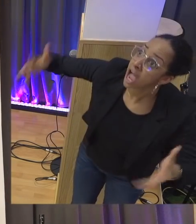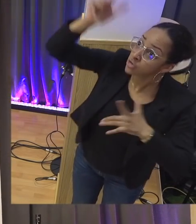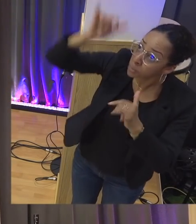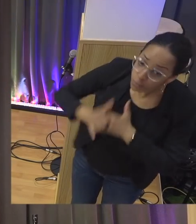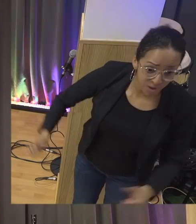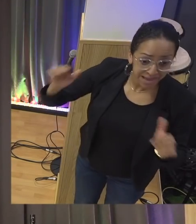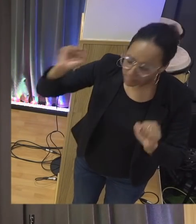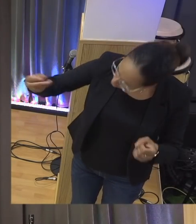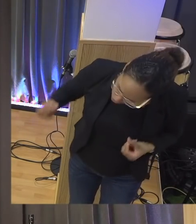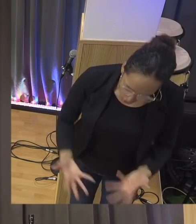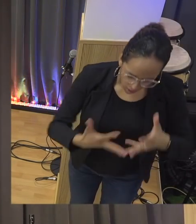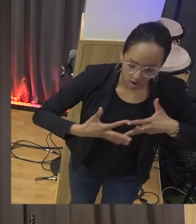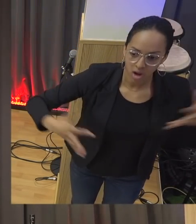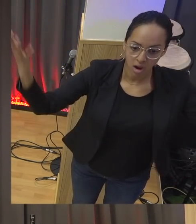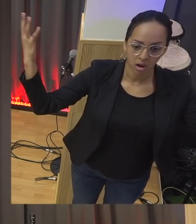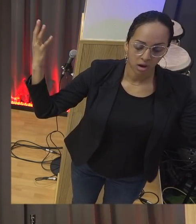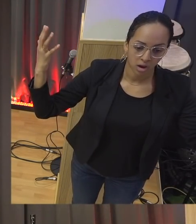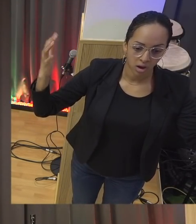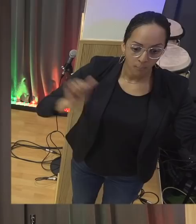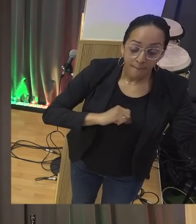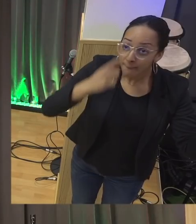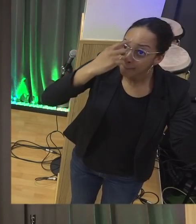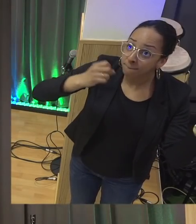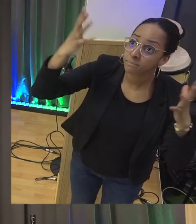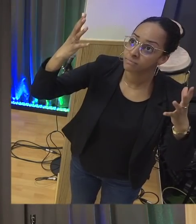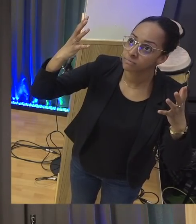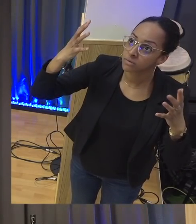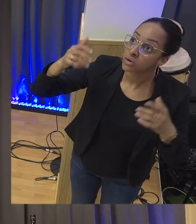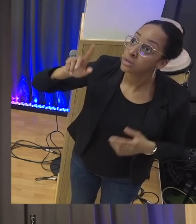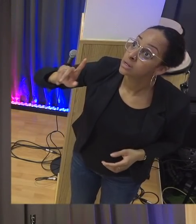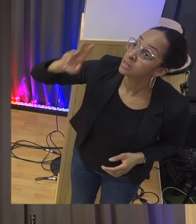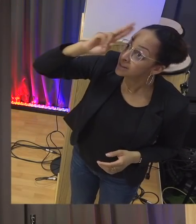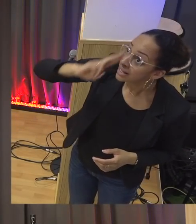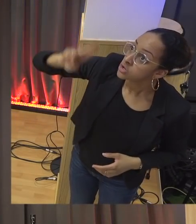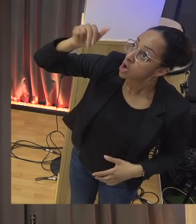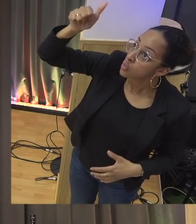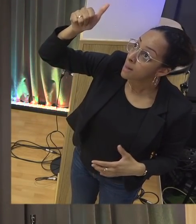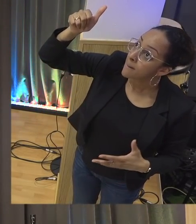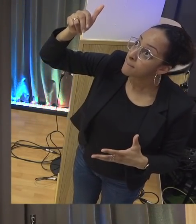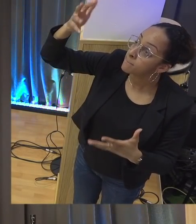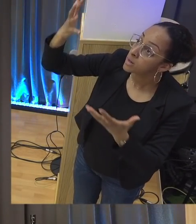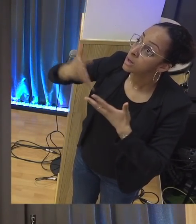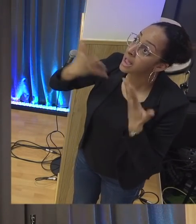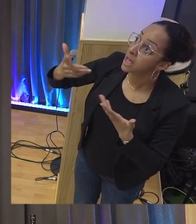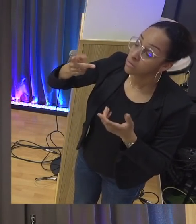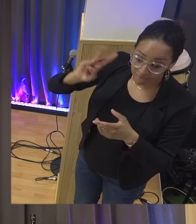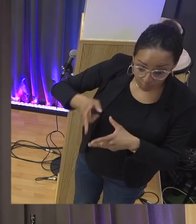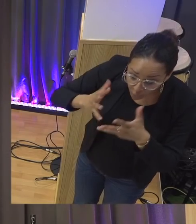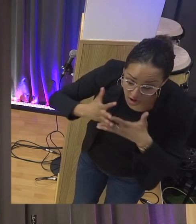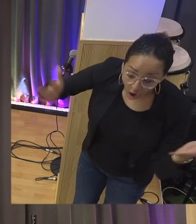au-delà de tout ce que je peux penser, demander. Seigneur, tu dispenses ce matin ta grâce généreusement, bien au-delà